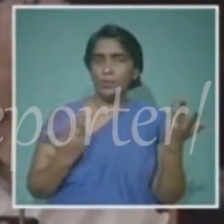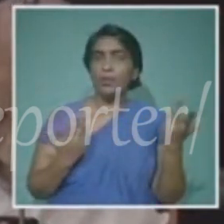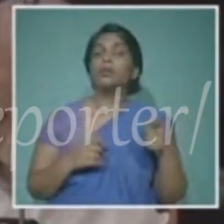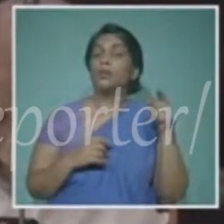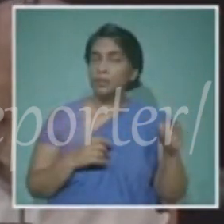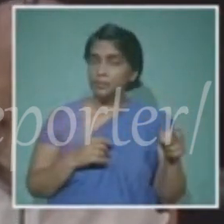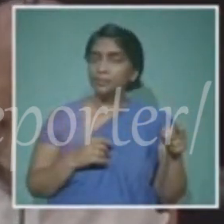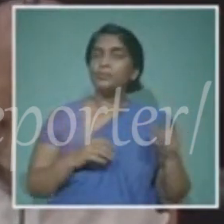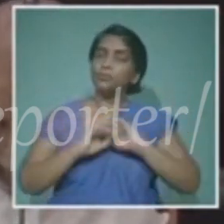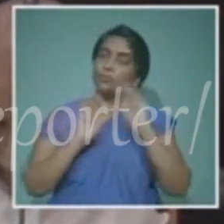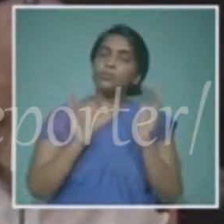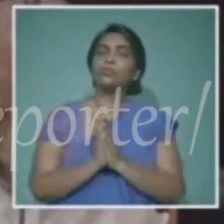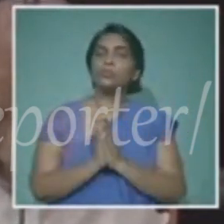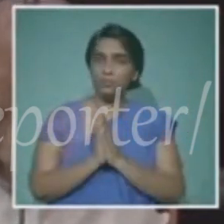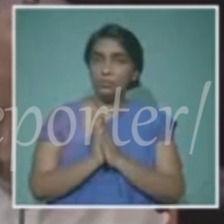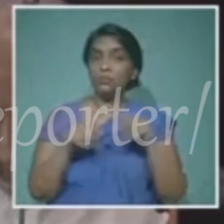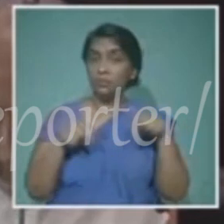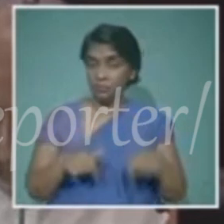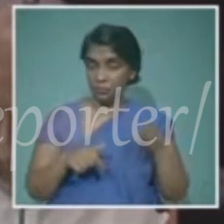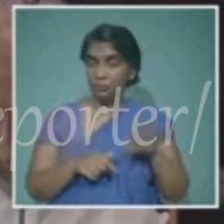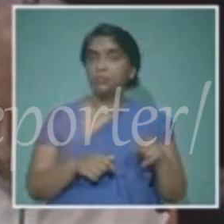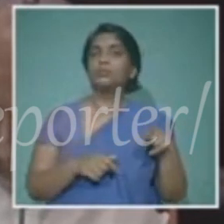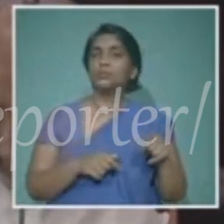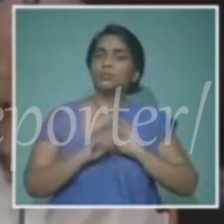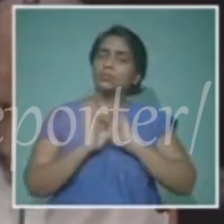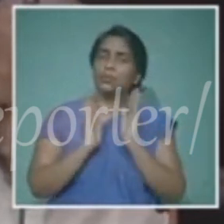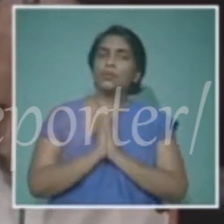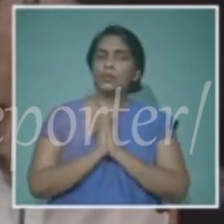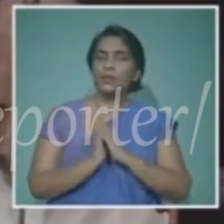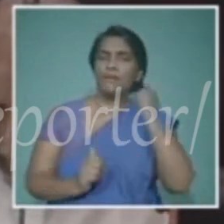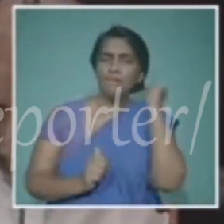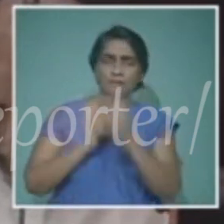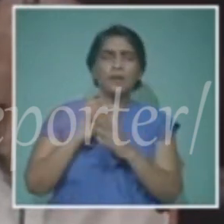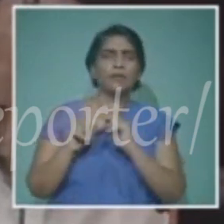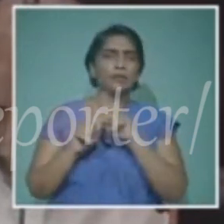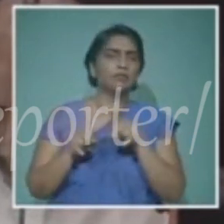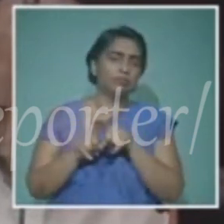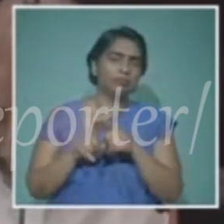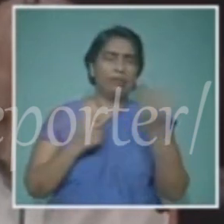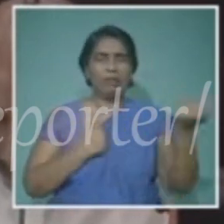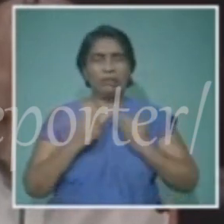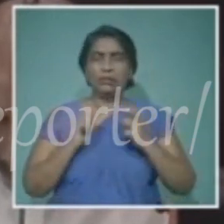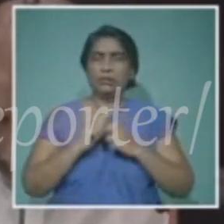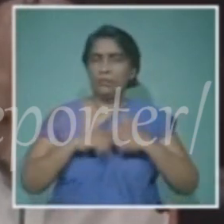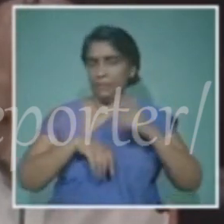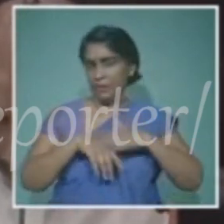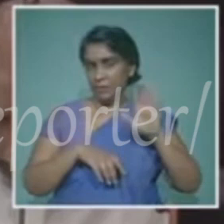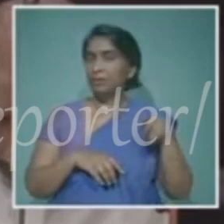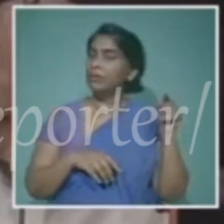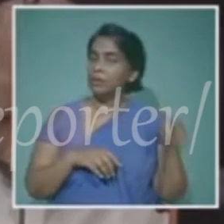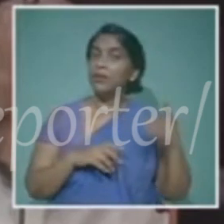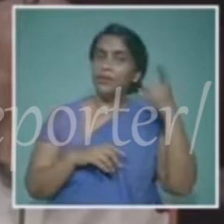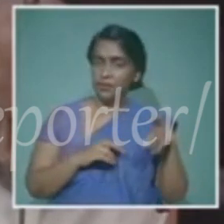මේ සියල්ලෙම දැනට තමයි සම්පූර්ණ පහර ගැසීමට අපිට මූුණ දෙන්ට සිදුවෙලා තියෙන්නේ.